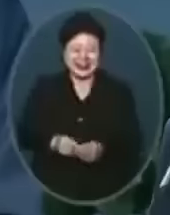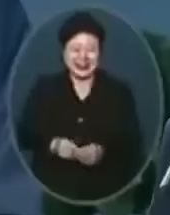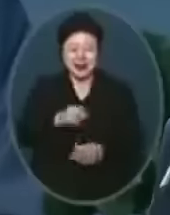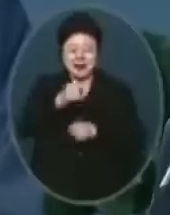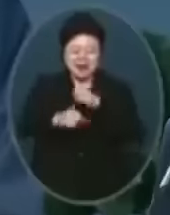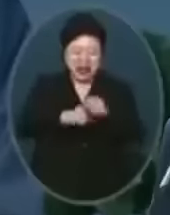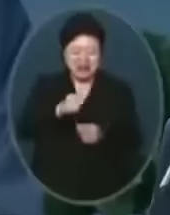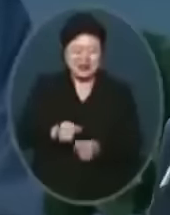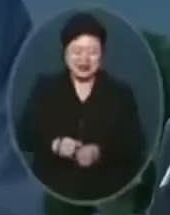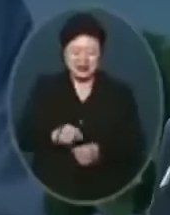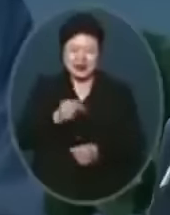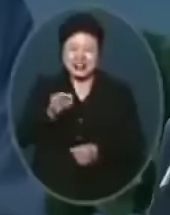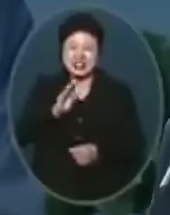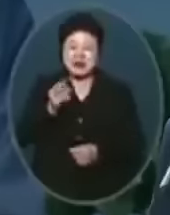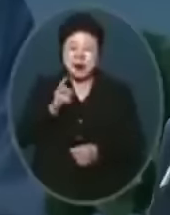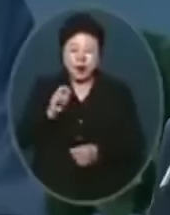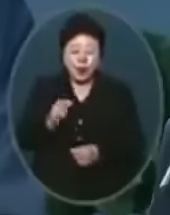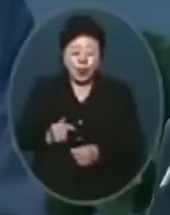마음대로 하는 것입니다.